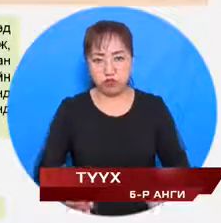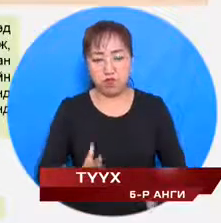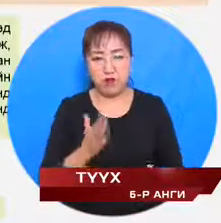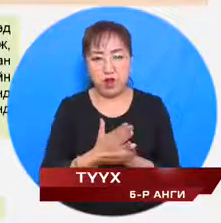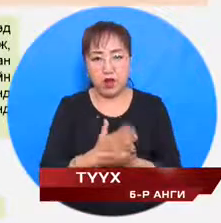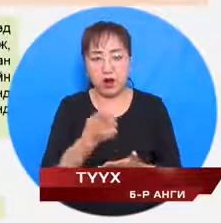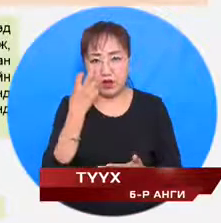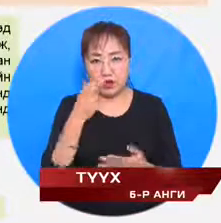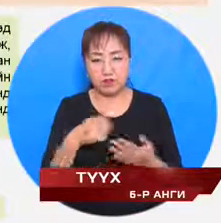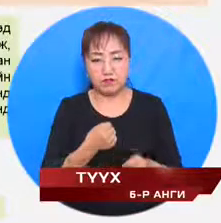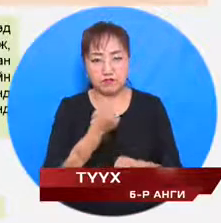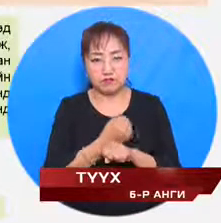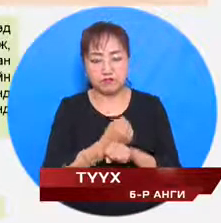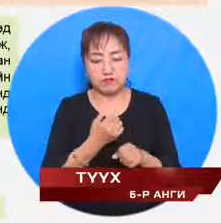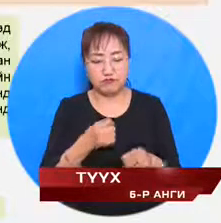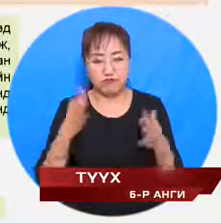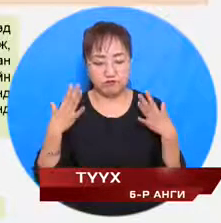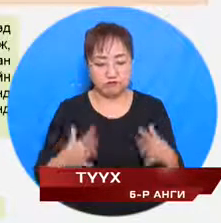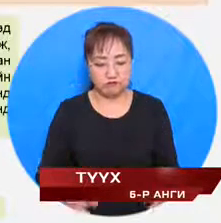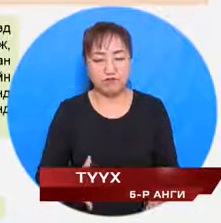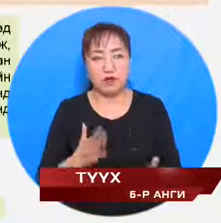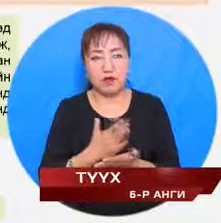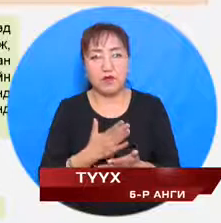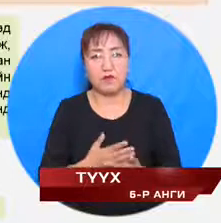Хуйг хамгаалтыг би хуу хуйг хийсэн байна.